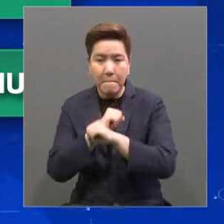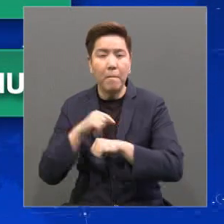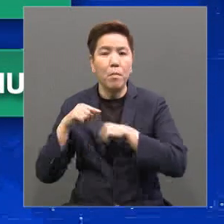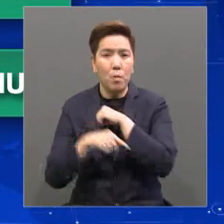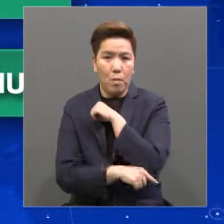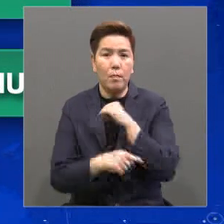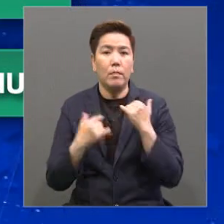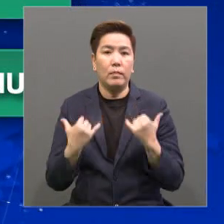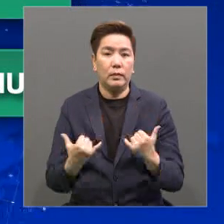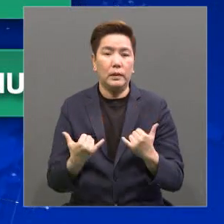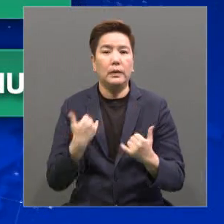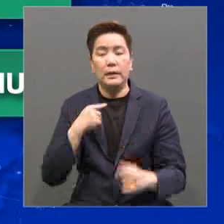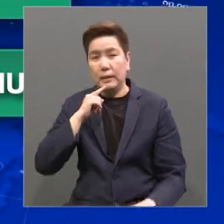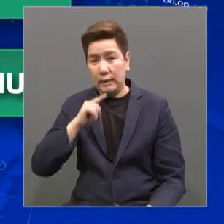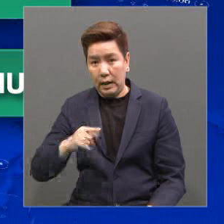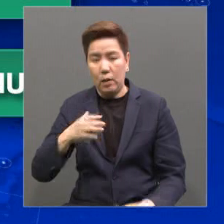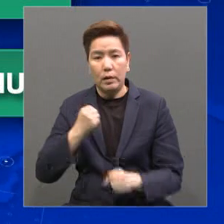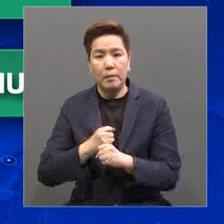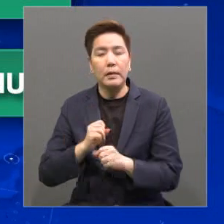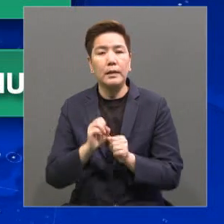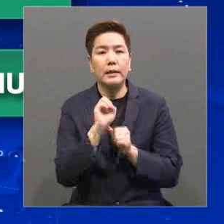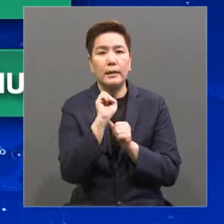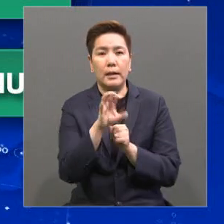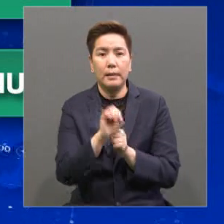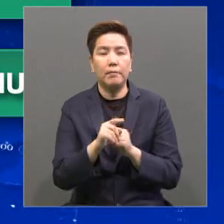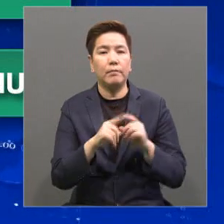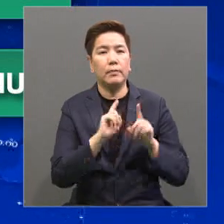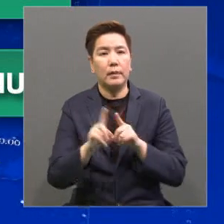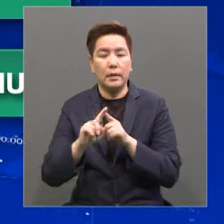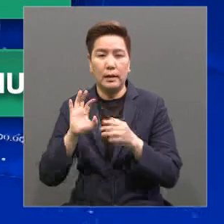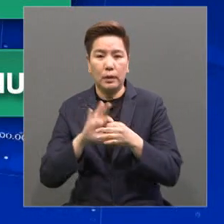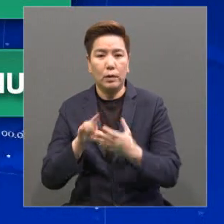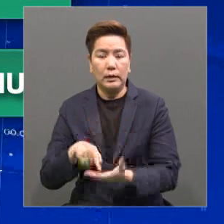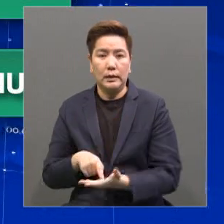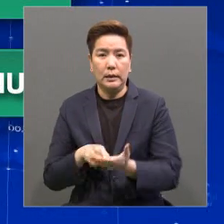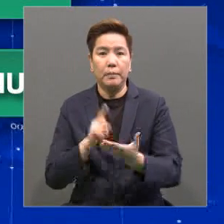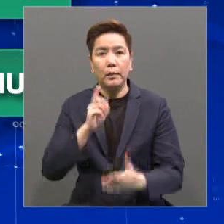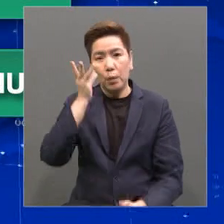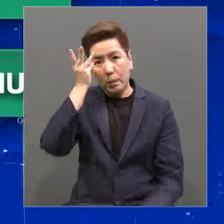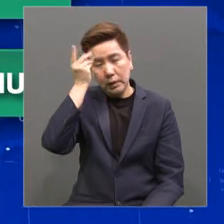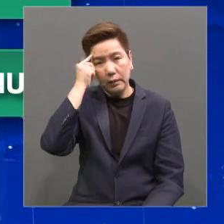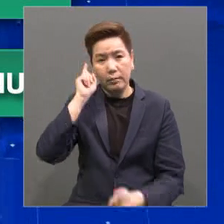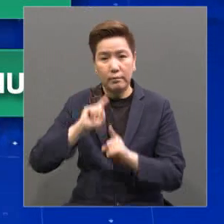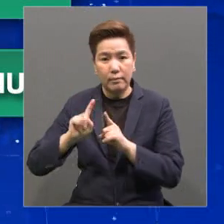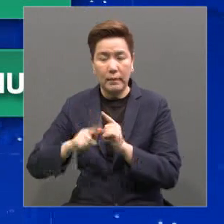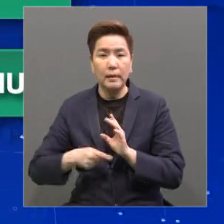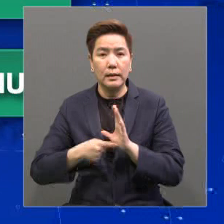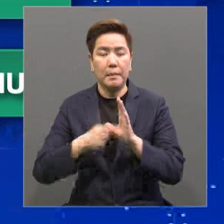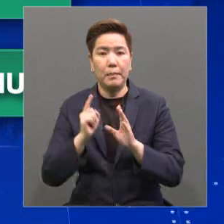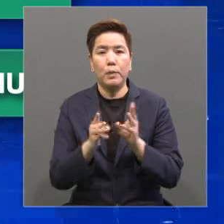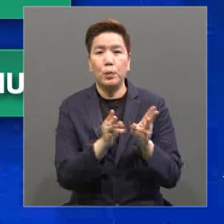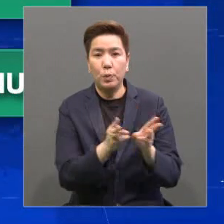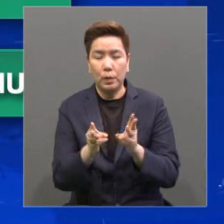แก้ไขปัญหาการทุจริตรวมถึงจัดทำข้อเสนอแนะอื่นๆที่เกี่ยวข้องนำเสนอเป็นความเห็นเพื่อนำไปสู่การเสนอ